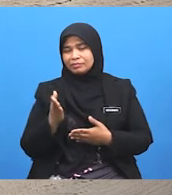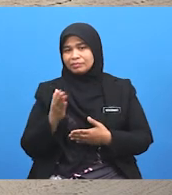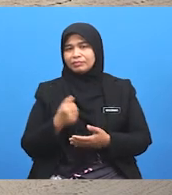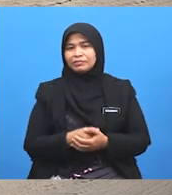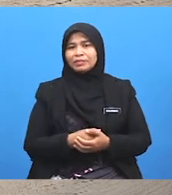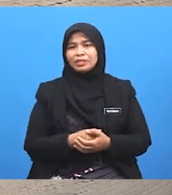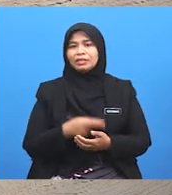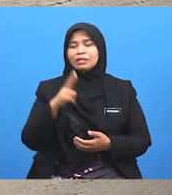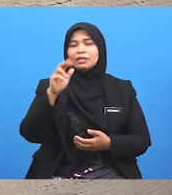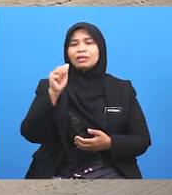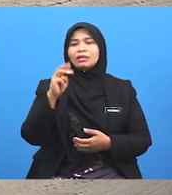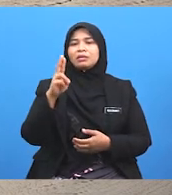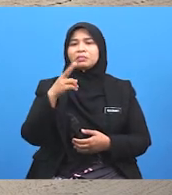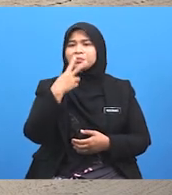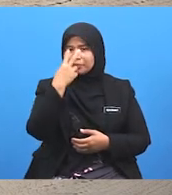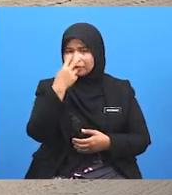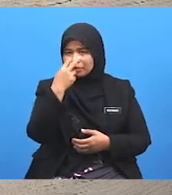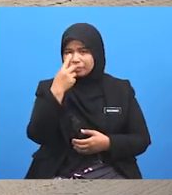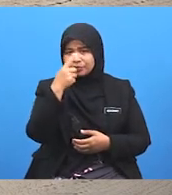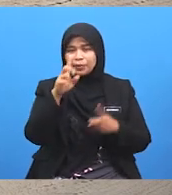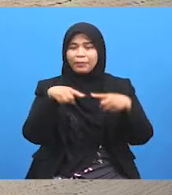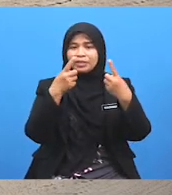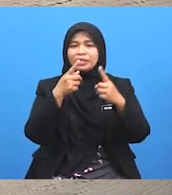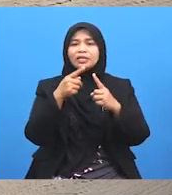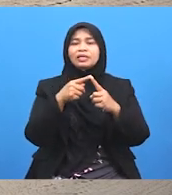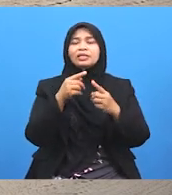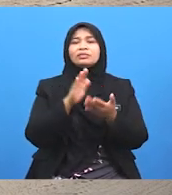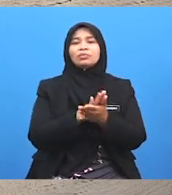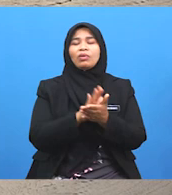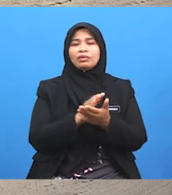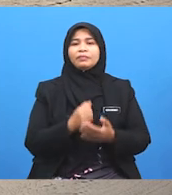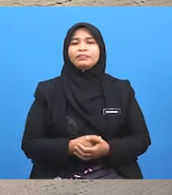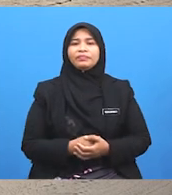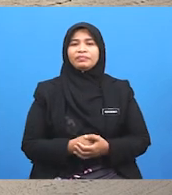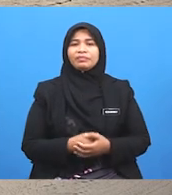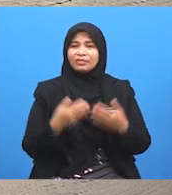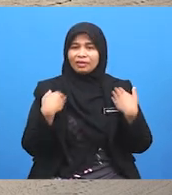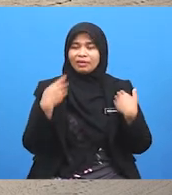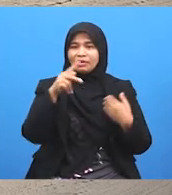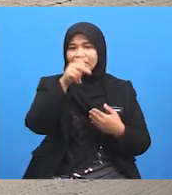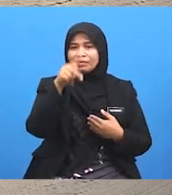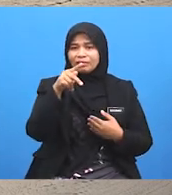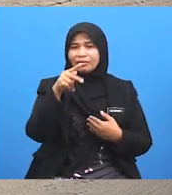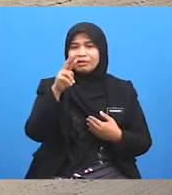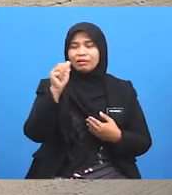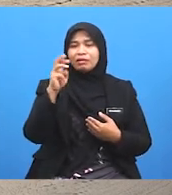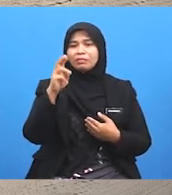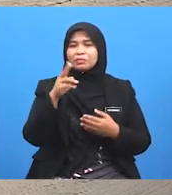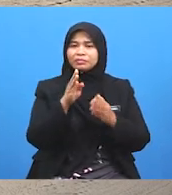Ramu menangis untuk pergi ke sekolah. Murid-murid, adakah Ramu bersikap